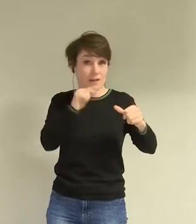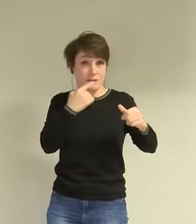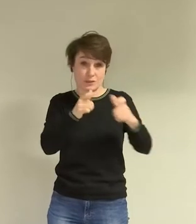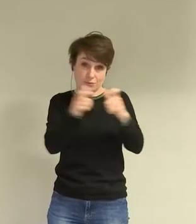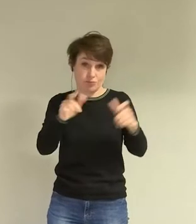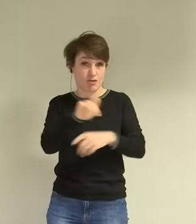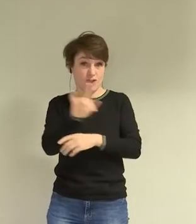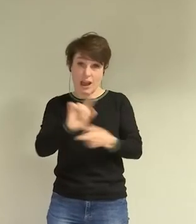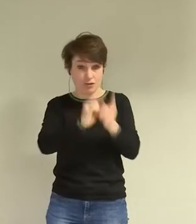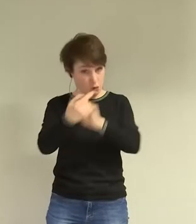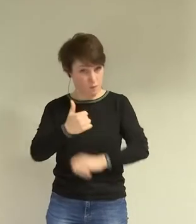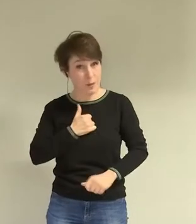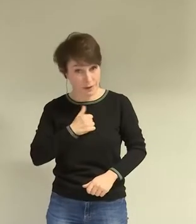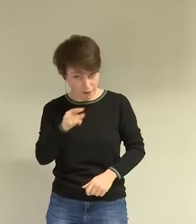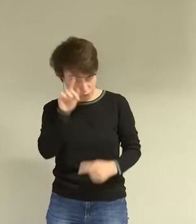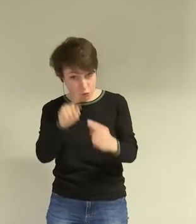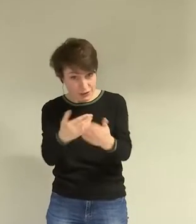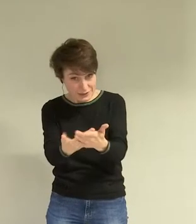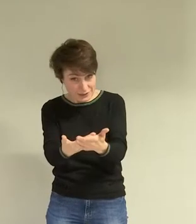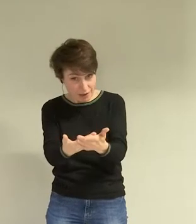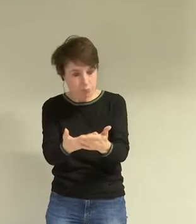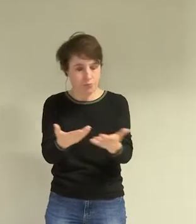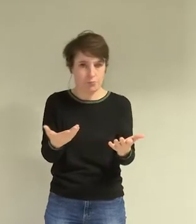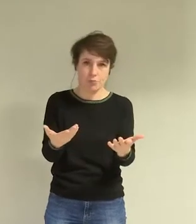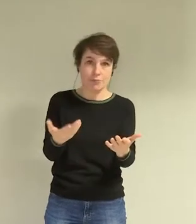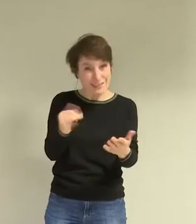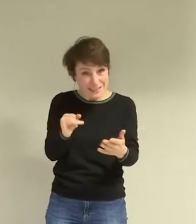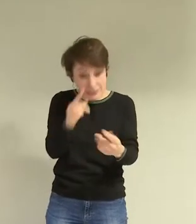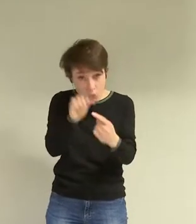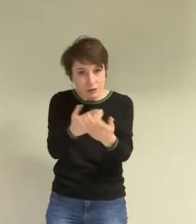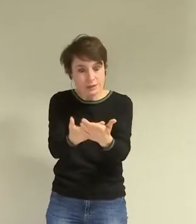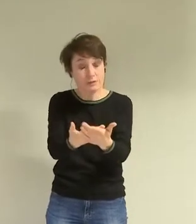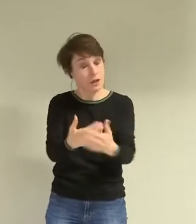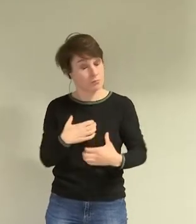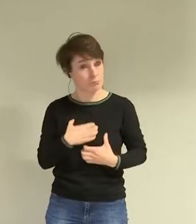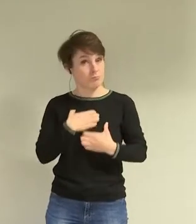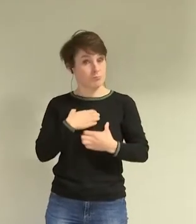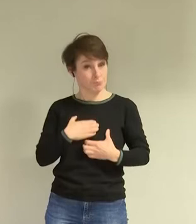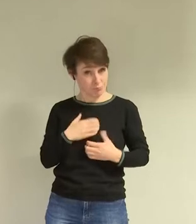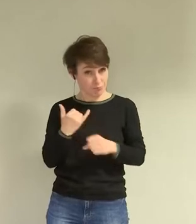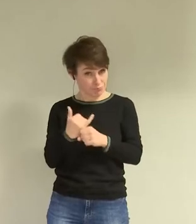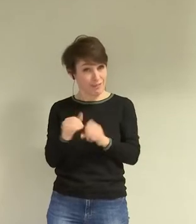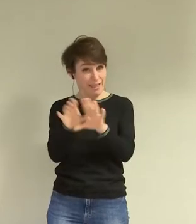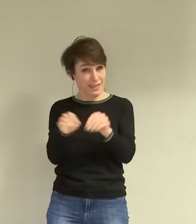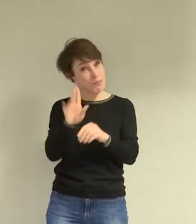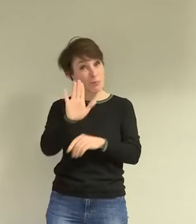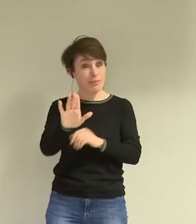cela aurait de quoi surprendre de la part d'une équipe municipale qui se dit de gauche mais en même temps cela pourrait être vu comme la